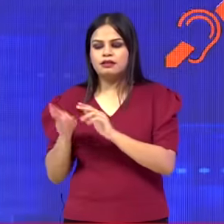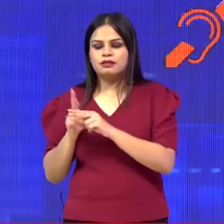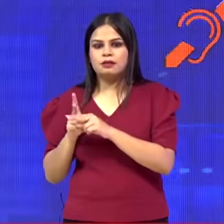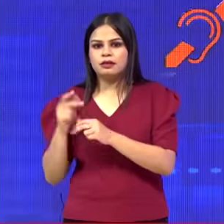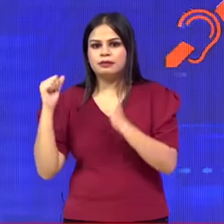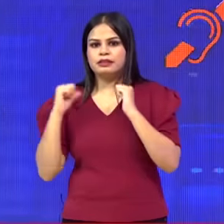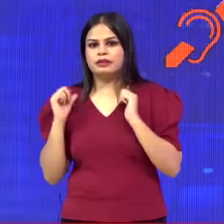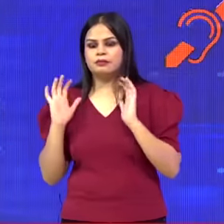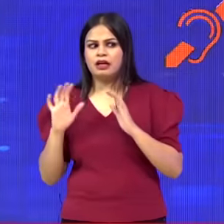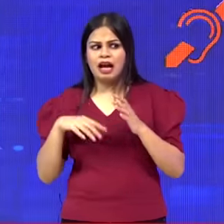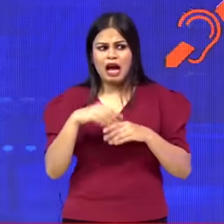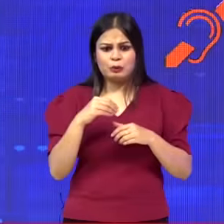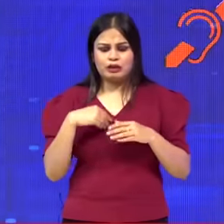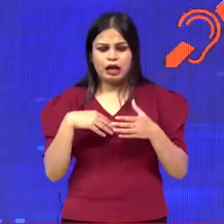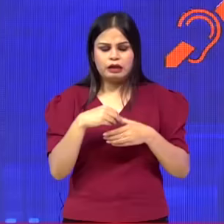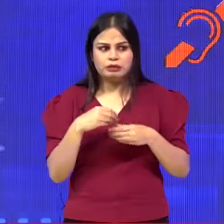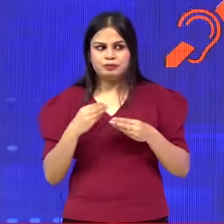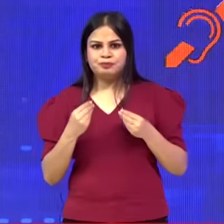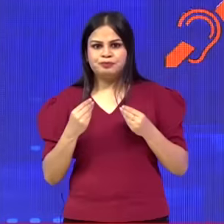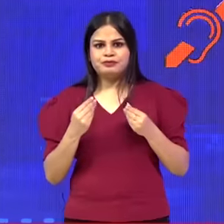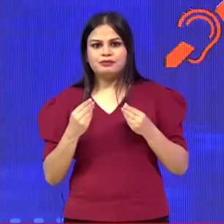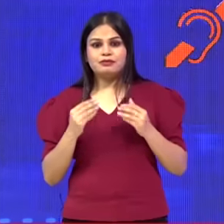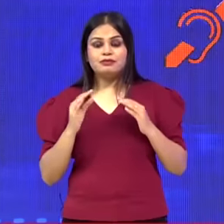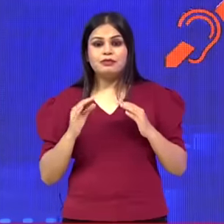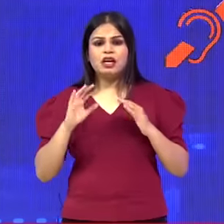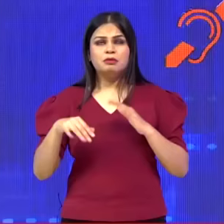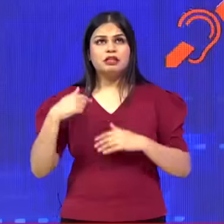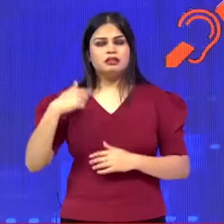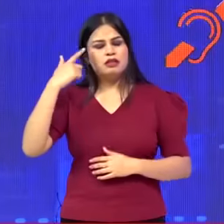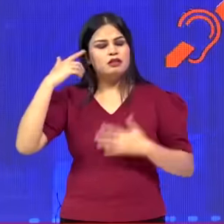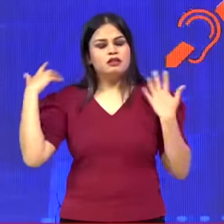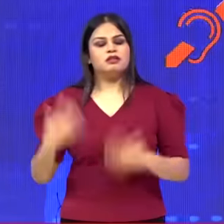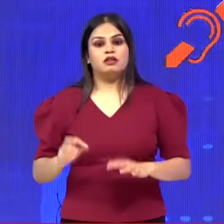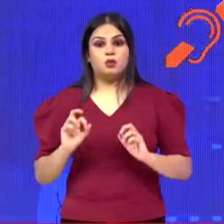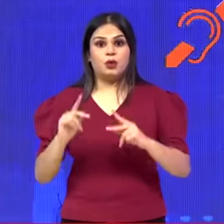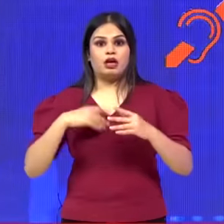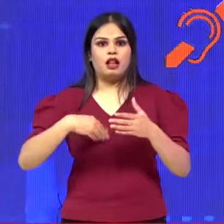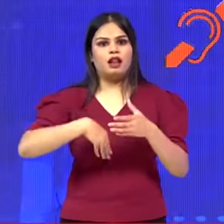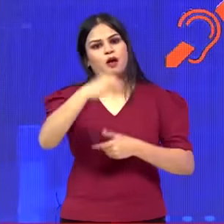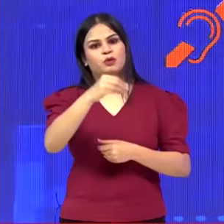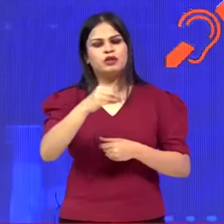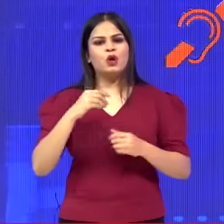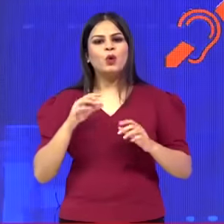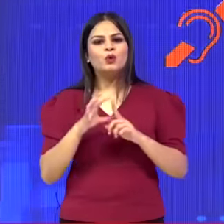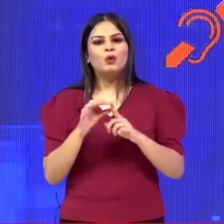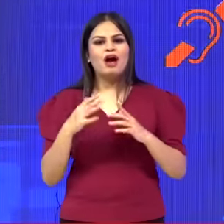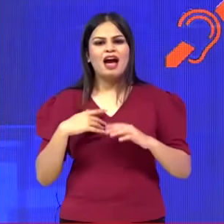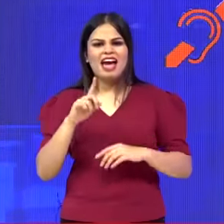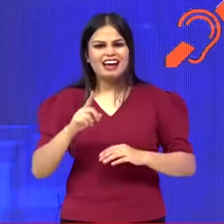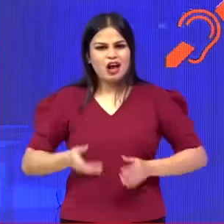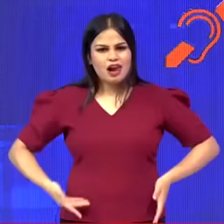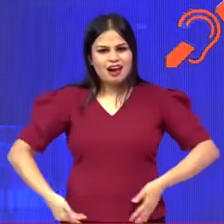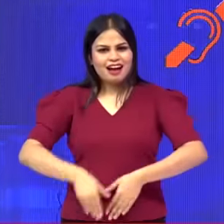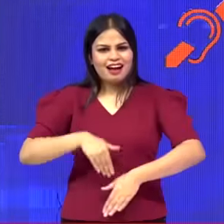हो रही, बाहर निकलूं। मैंने बोला चलो यार निकल जाए, तो मैंने सरोंग पहन लिया, एक लुंगी टाइप